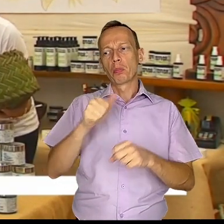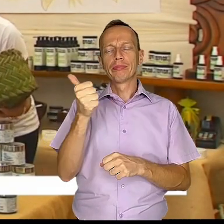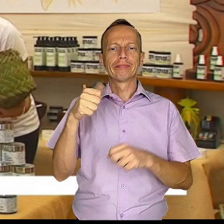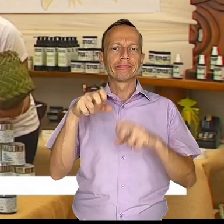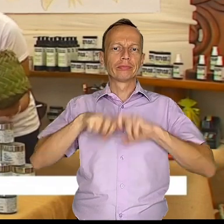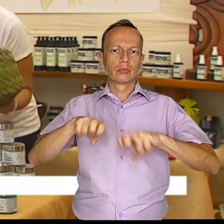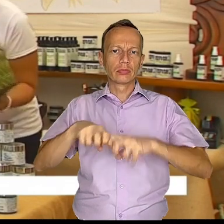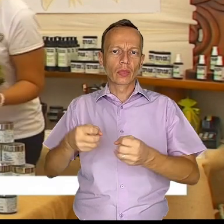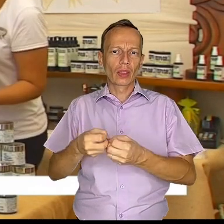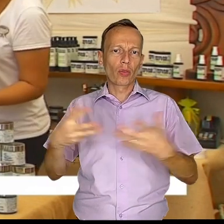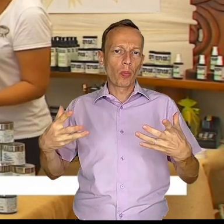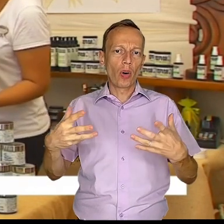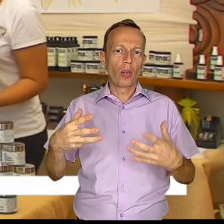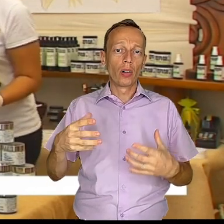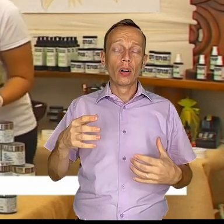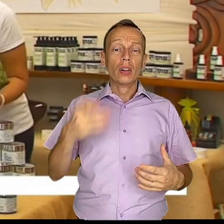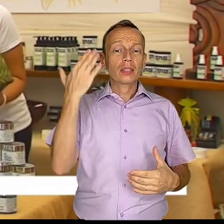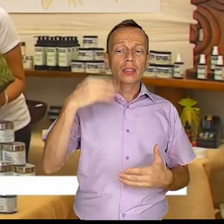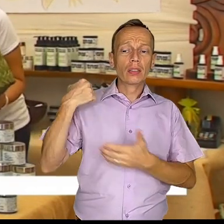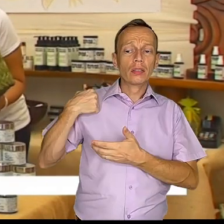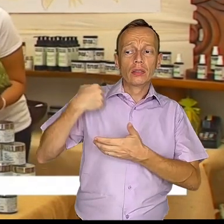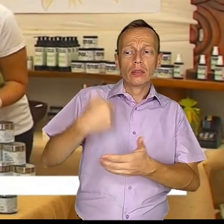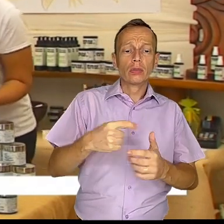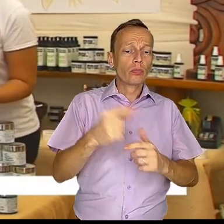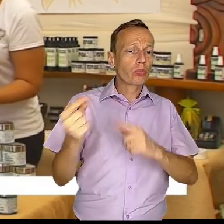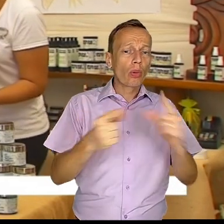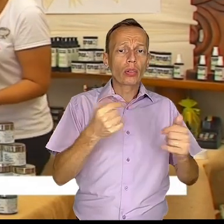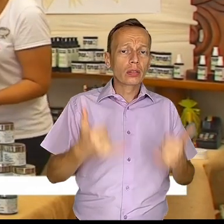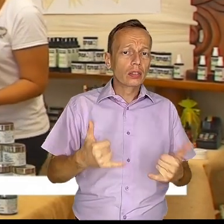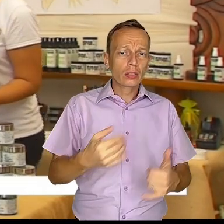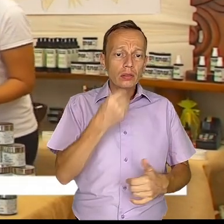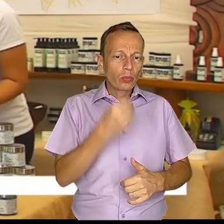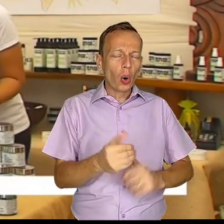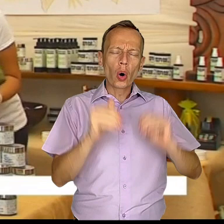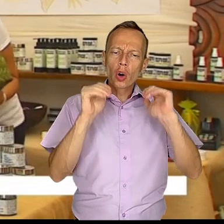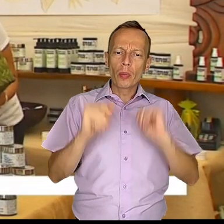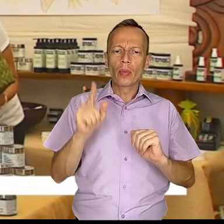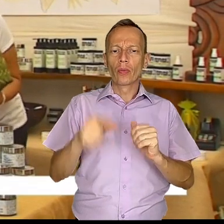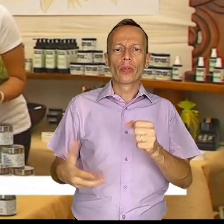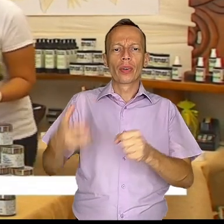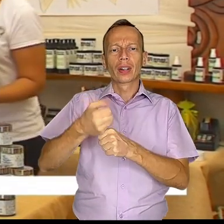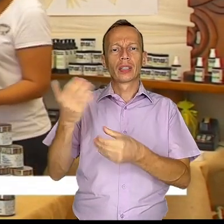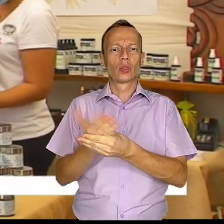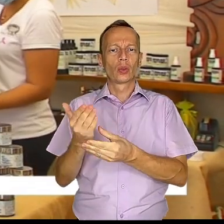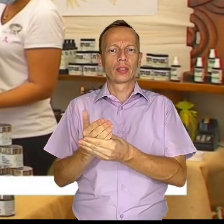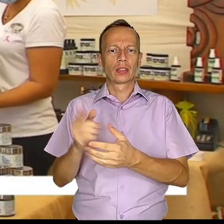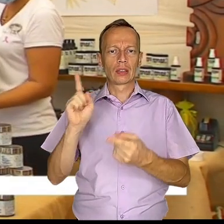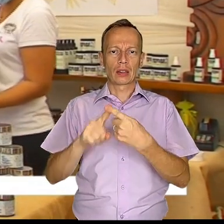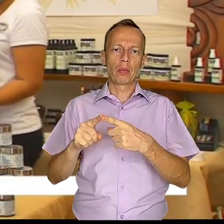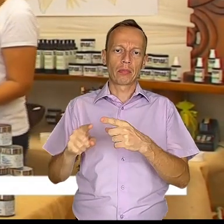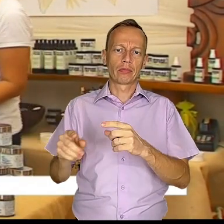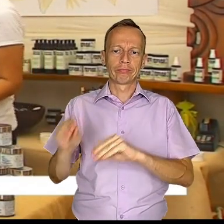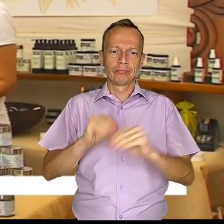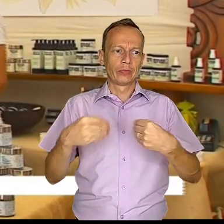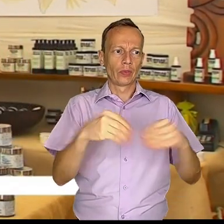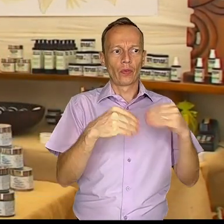années, je les ai consacrées à la recherche et le développement parce que même si on connaît les vertus de nos plantes locales, il faut quand même constituer